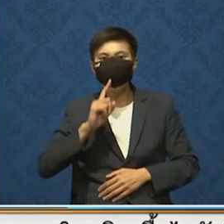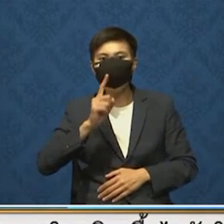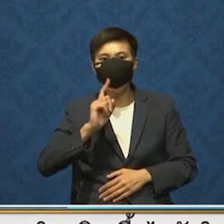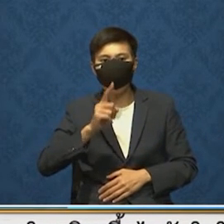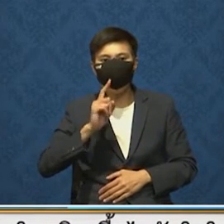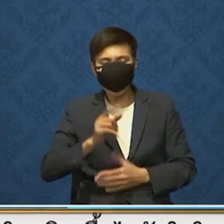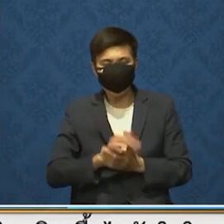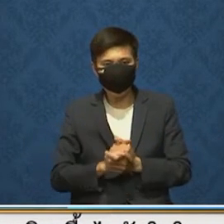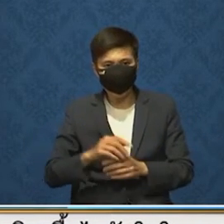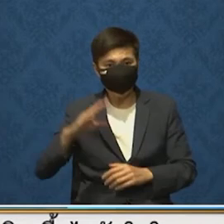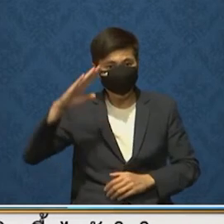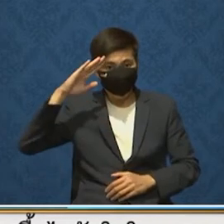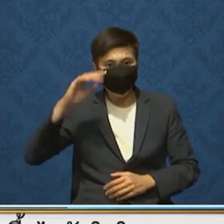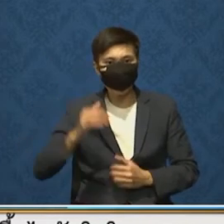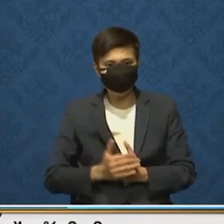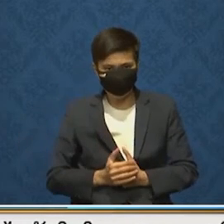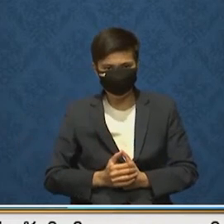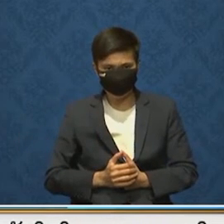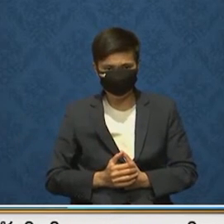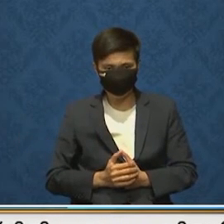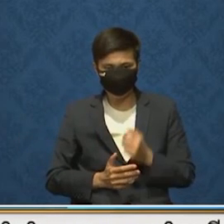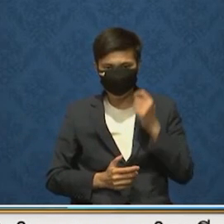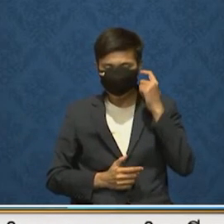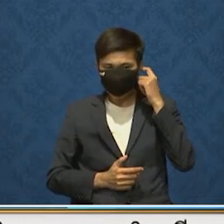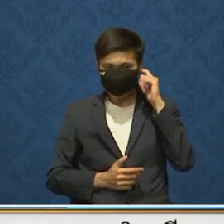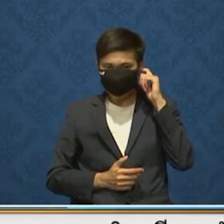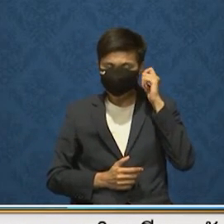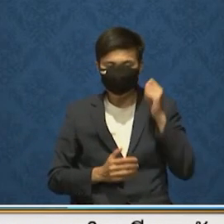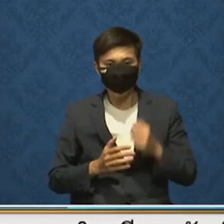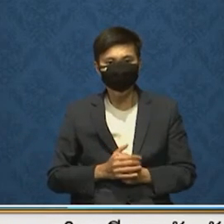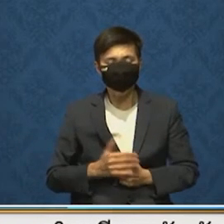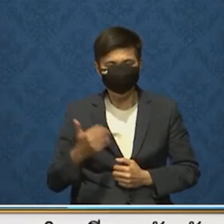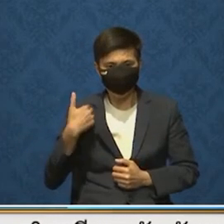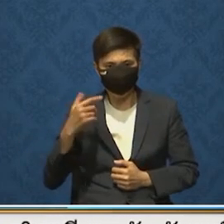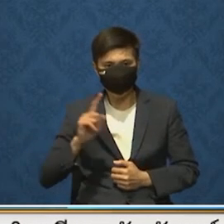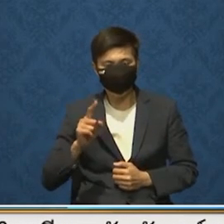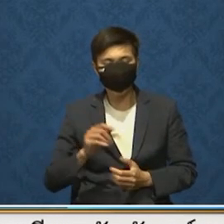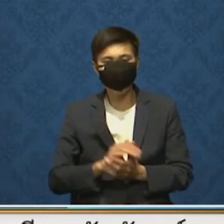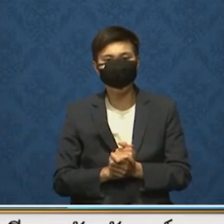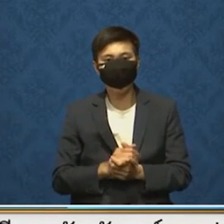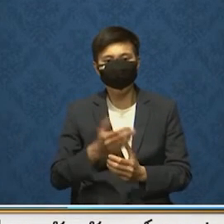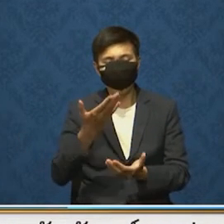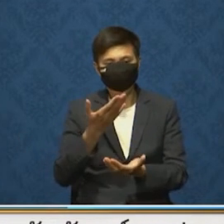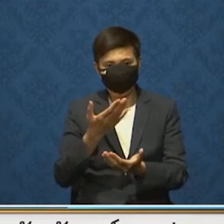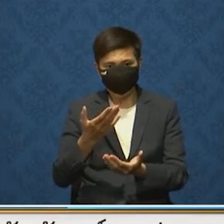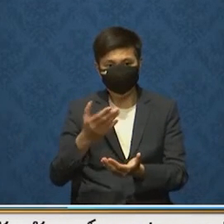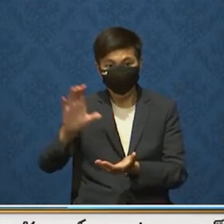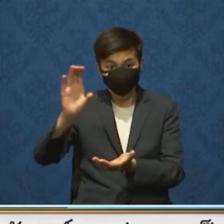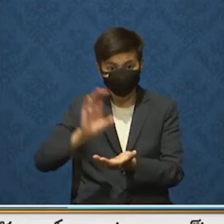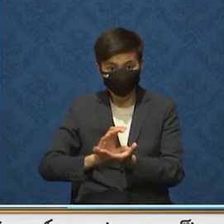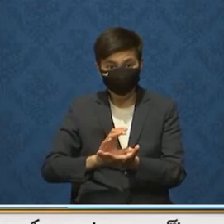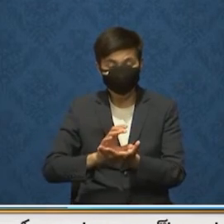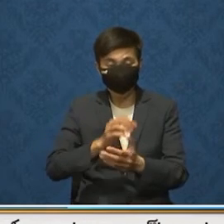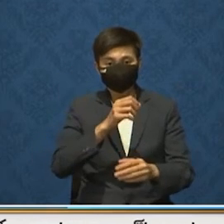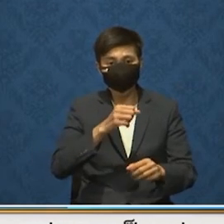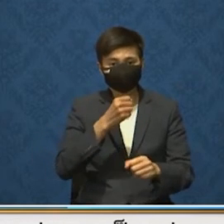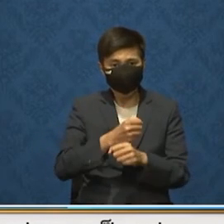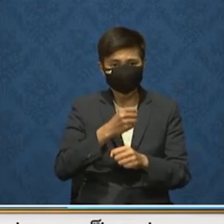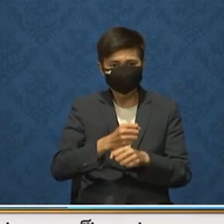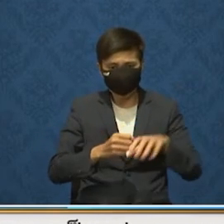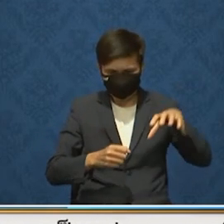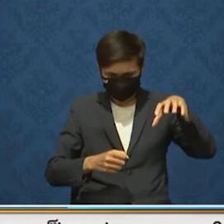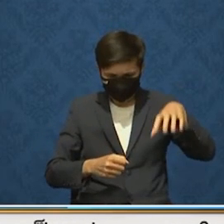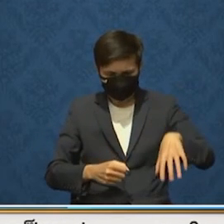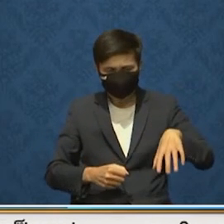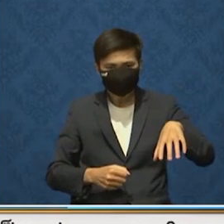แต่อยางไรกตามนะครับก็ยัมีการนำมุมมาณไปก่อสร้างสิงที่ไมจำเป็นนะครันำเอ